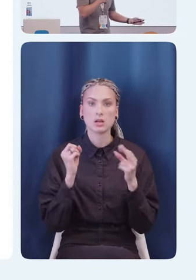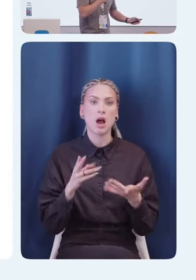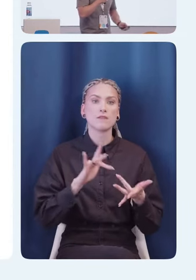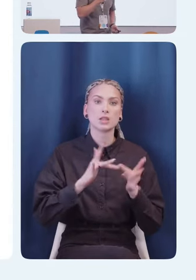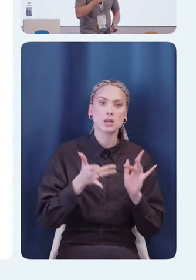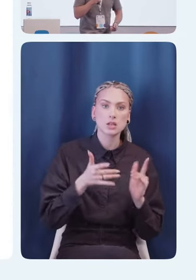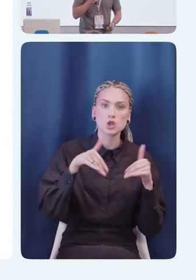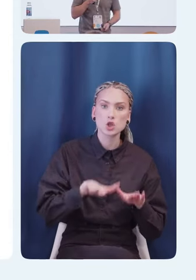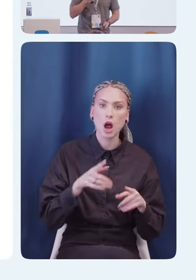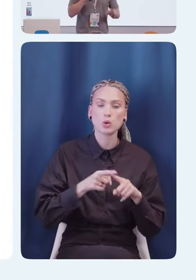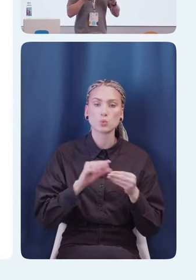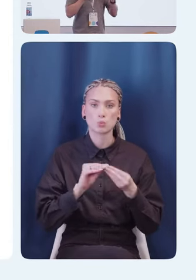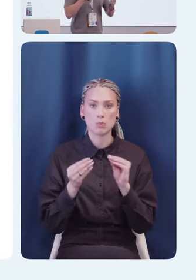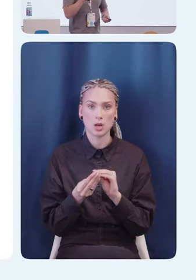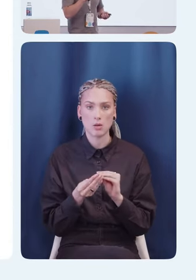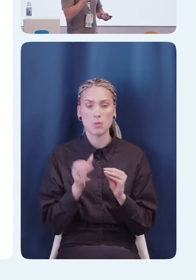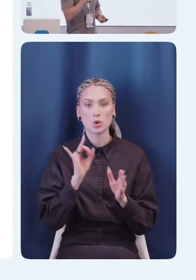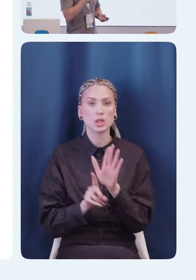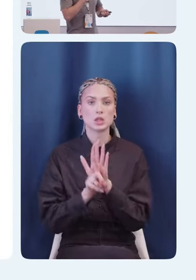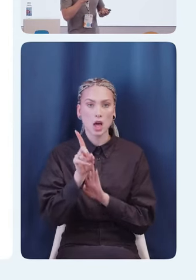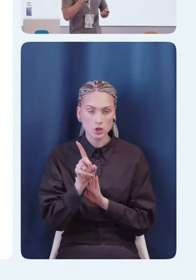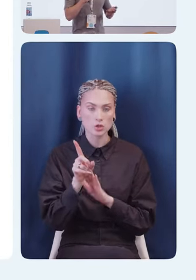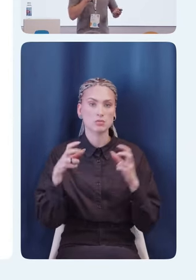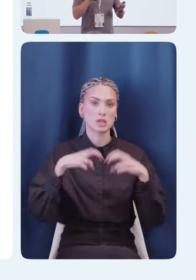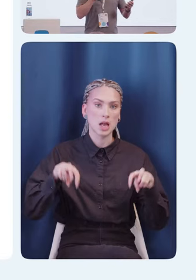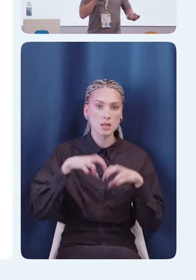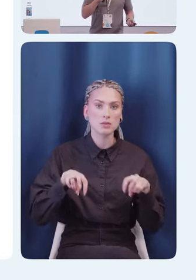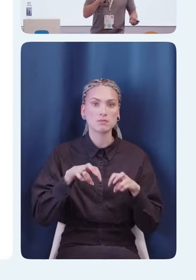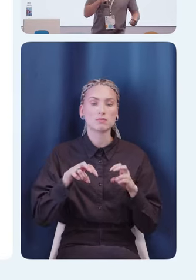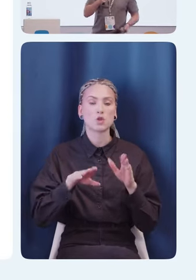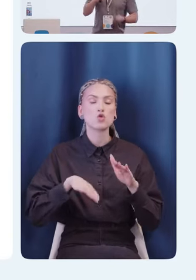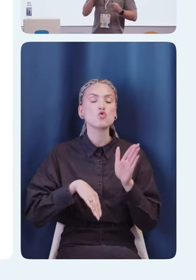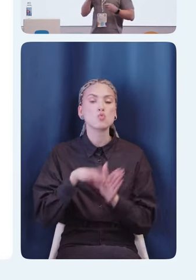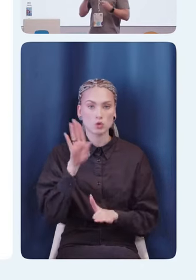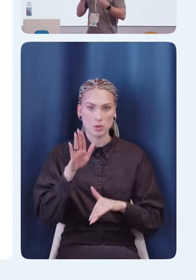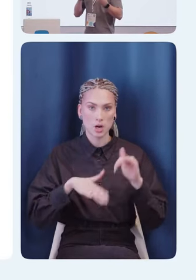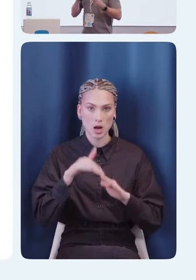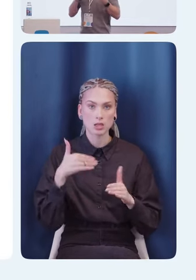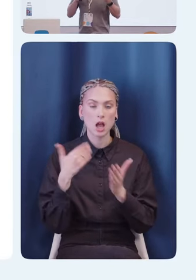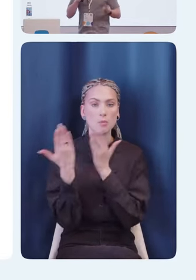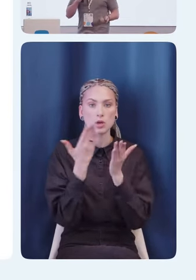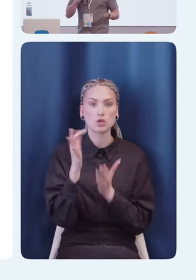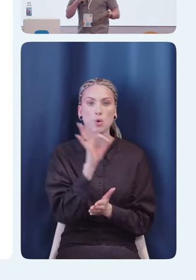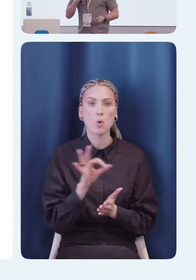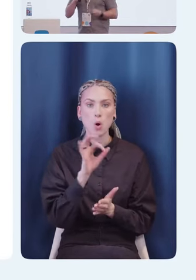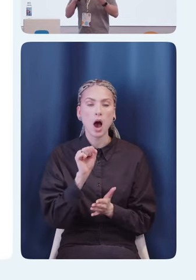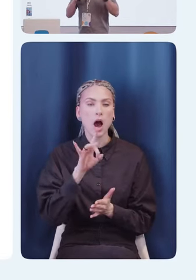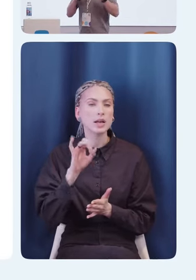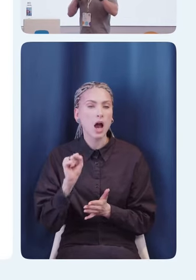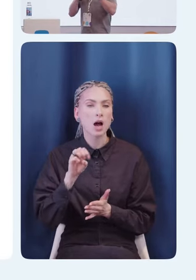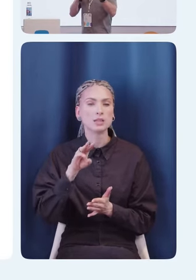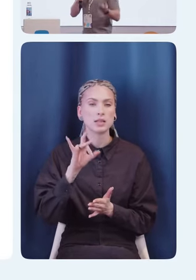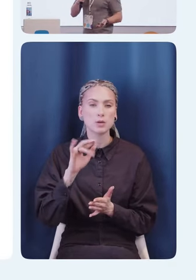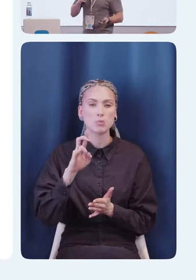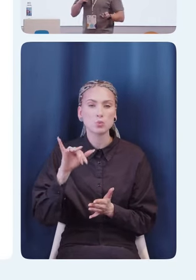интернете решают эти проблемы, и начал следовать всем лучшим практикам. То есть, вот я прочитал как раз-таки про ARIA-атрибуты